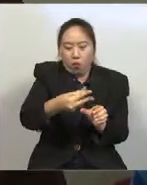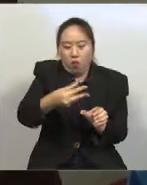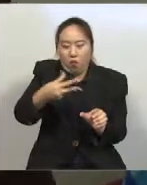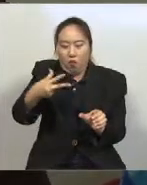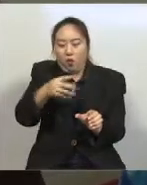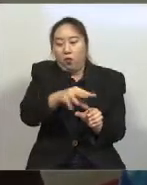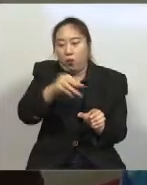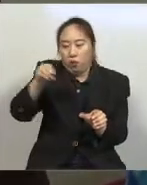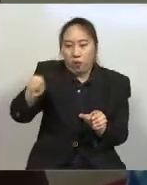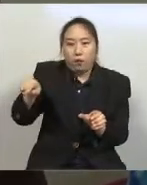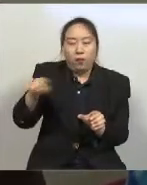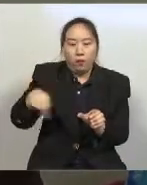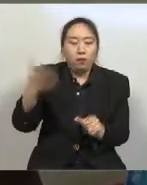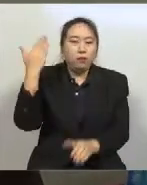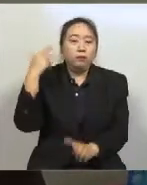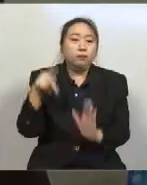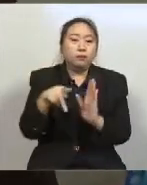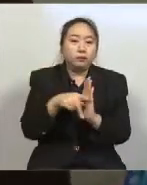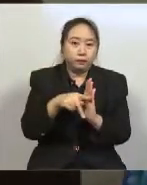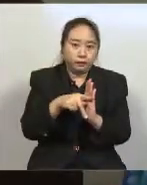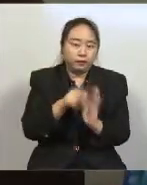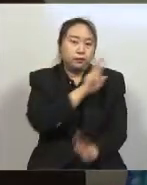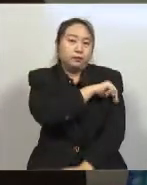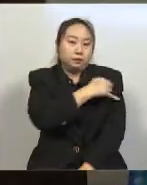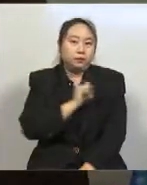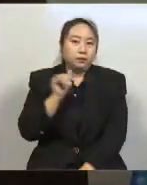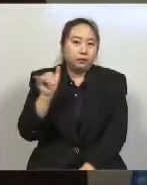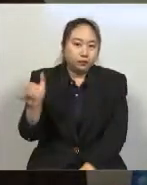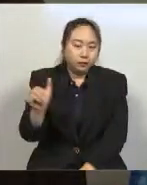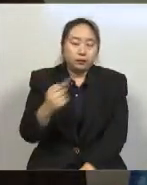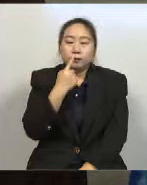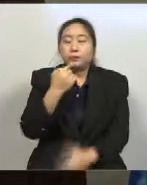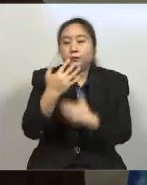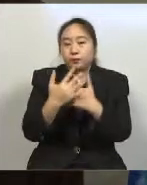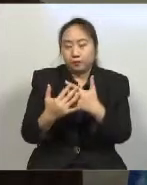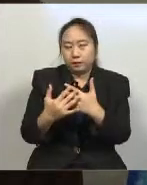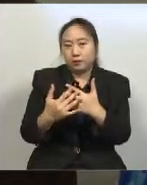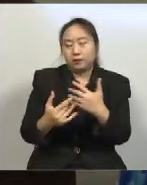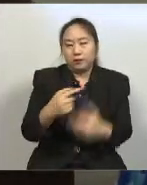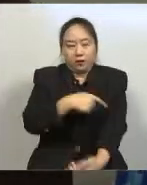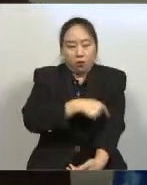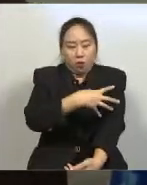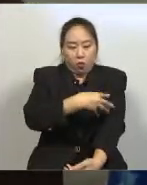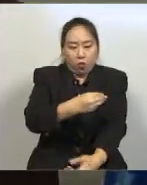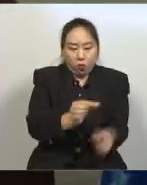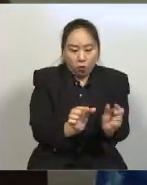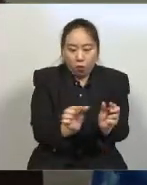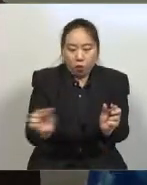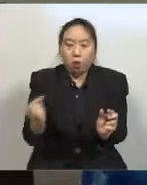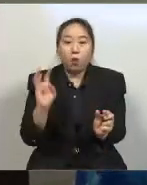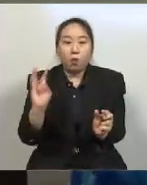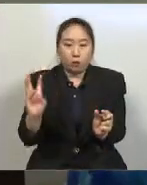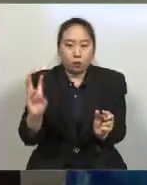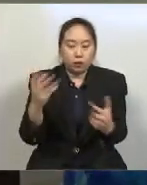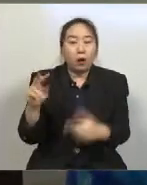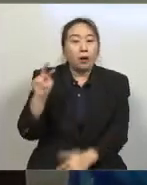หัสเนี่ยที่ผ่านมาเนี่ยไปหาหมอหมอก็เจาะเลือดไว้6หลอด โอ้โห วันนัดให้เราไปวันที่ เจาะเลือด6